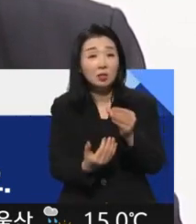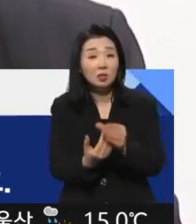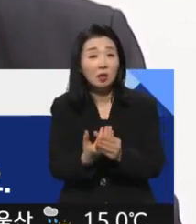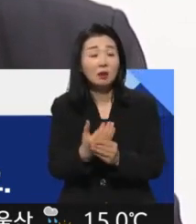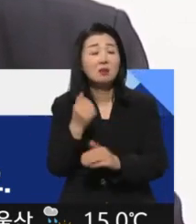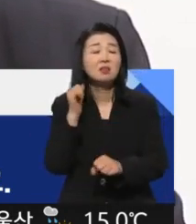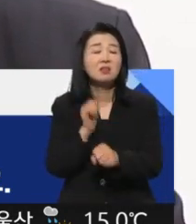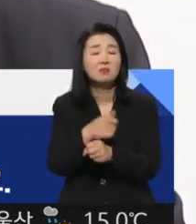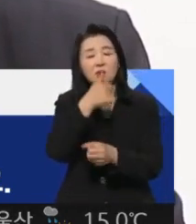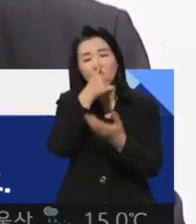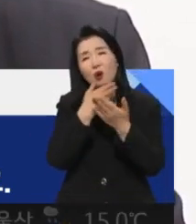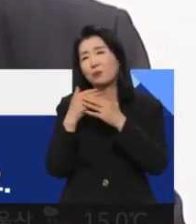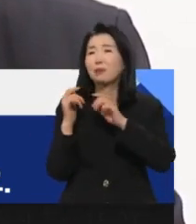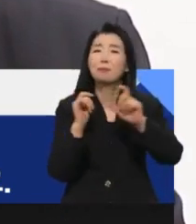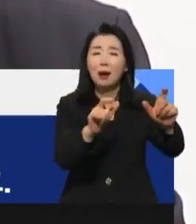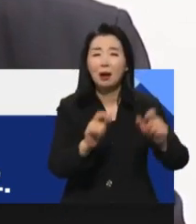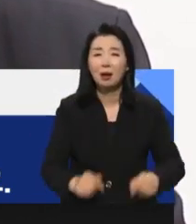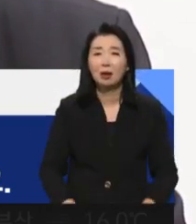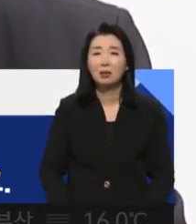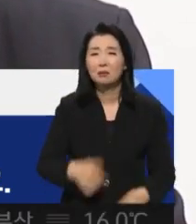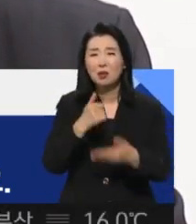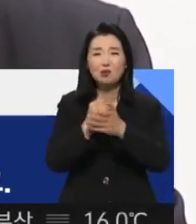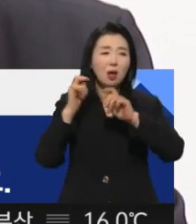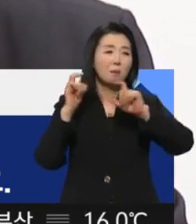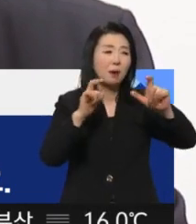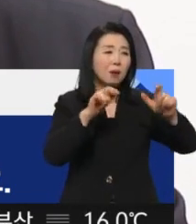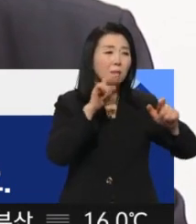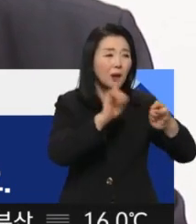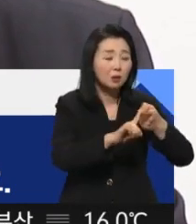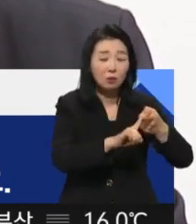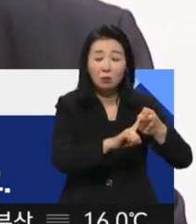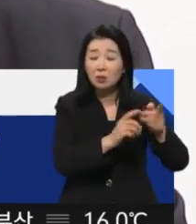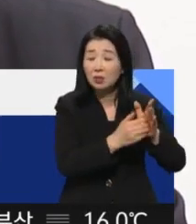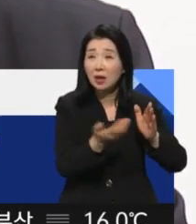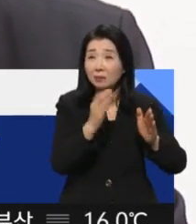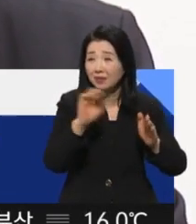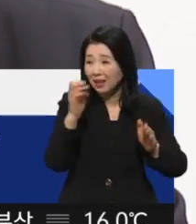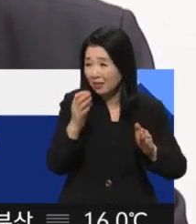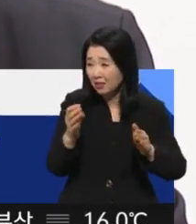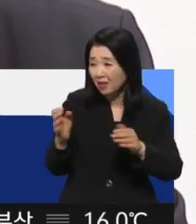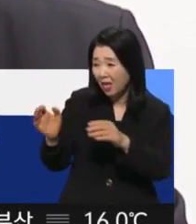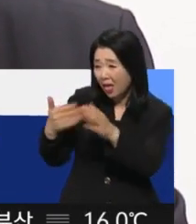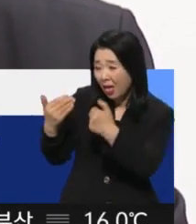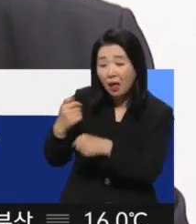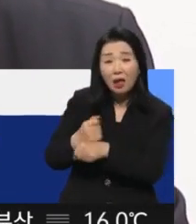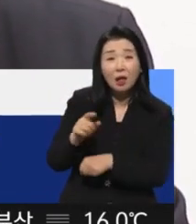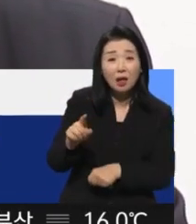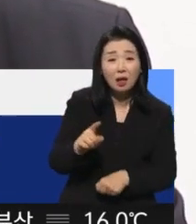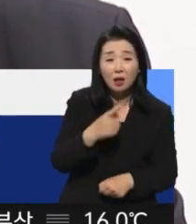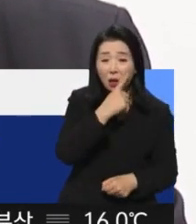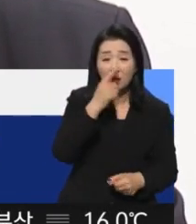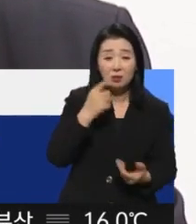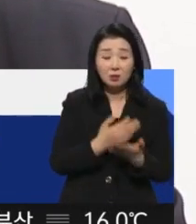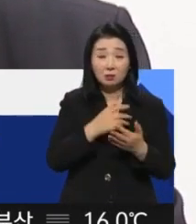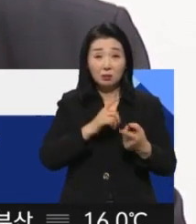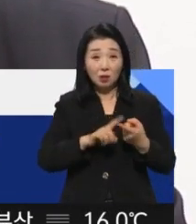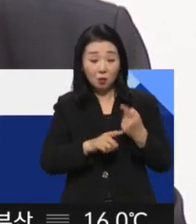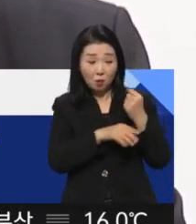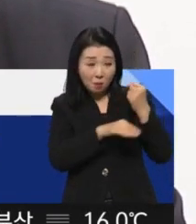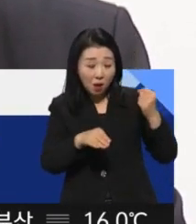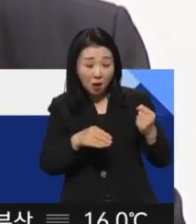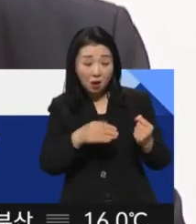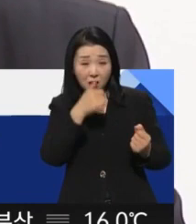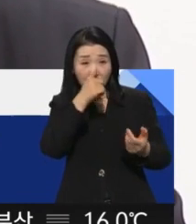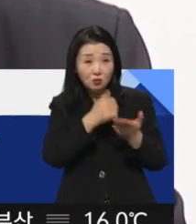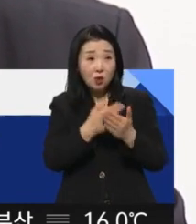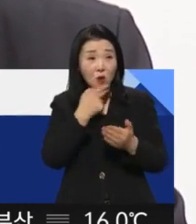겁니다. 무혐의 났다. 이미. 지금 무혐의 난 것들을 자꾸 되살리는 거거든요. 예. 명백한 증거를 토대로 한 혐의 입증을